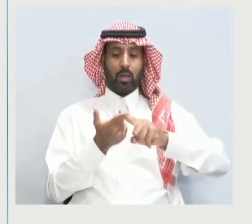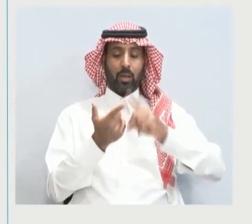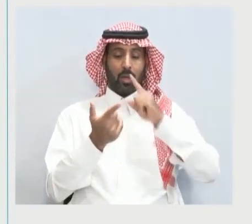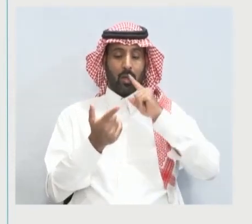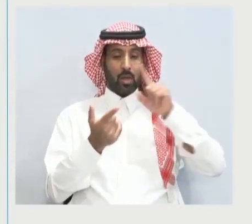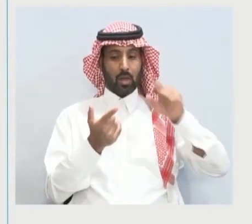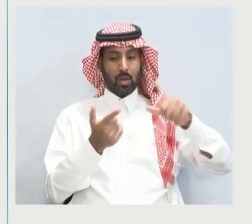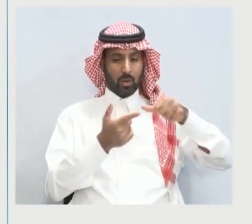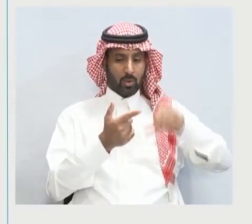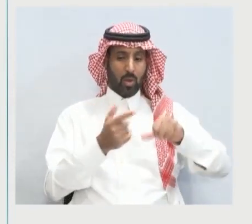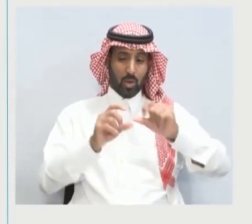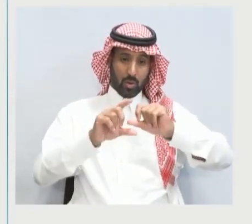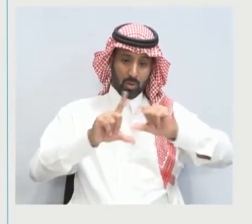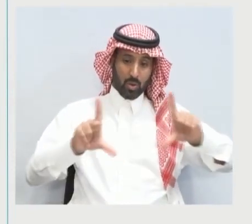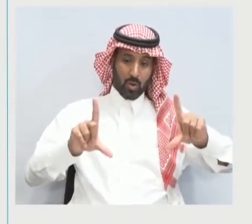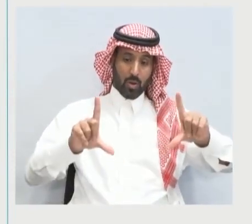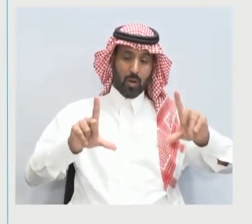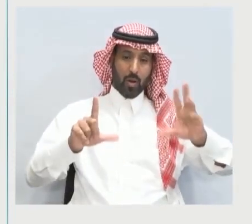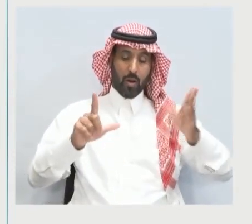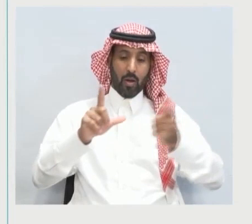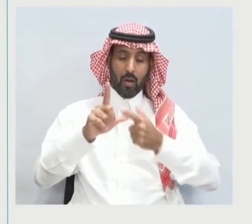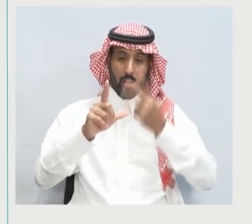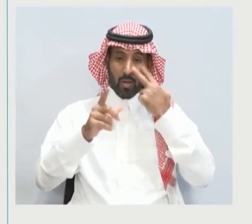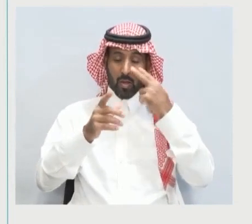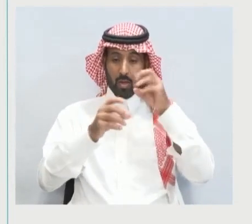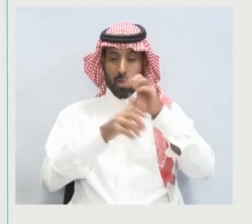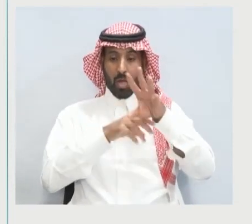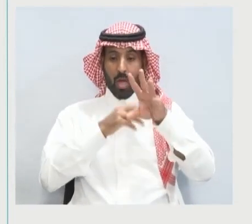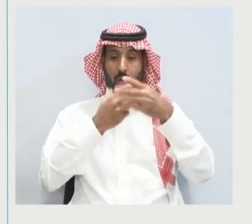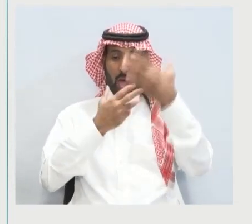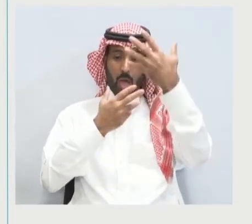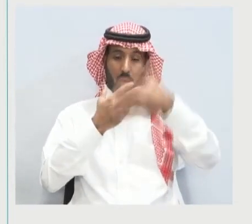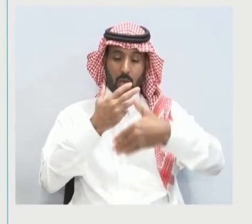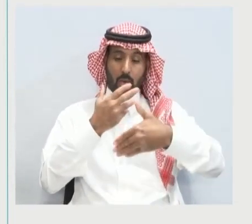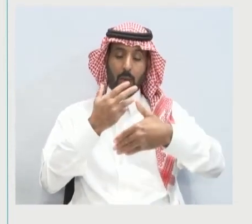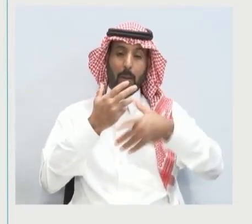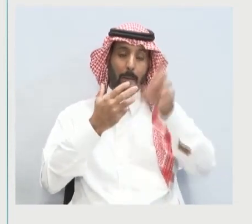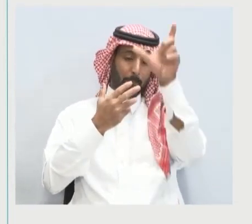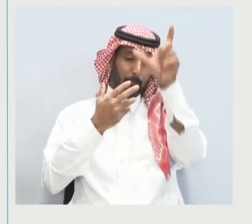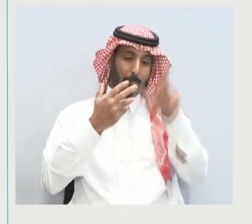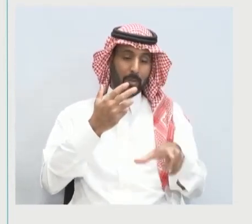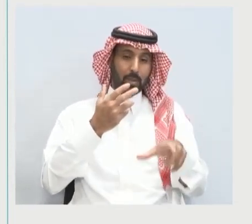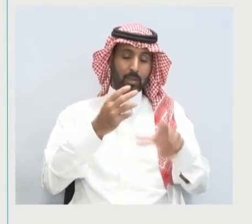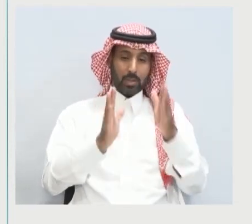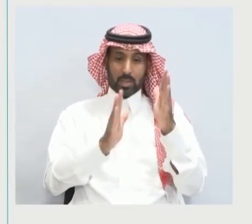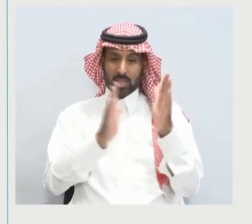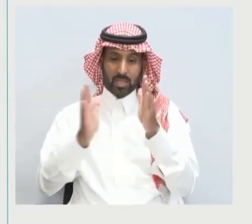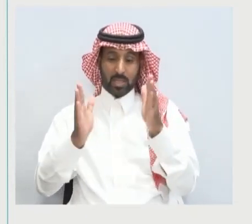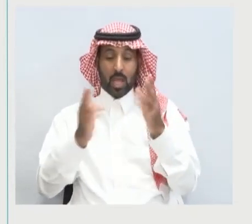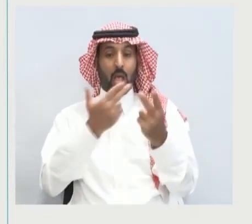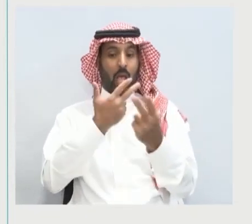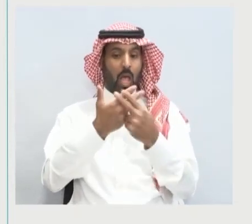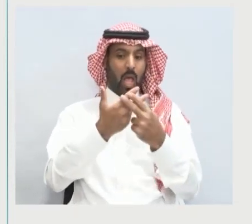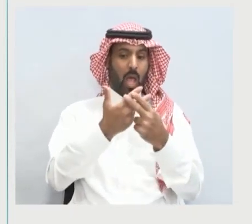نضغط على توسيع وبعد ظهور نافذه تنسيق الخلايا نختار